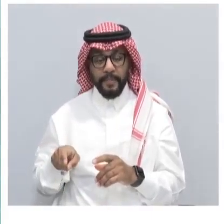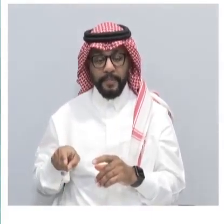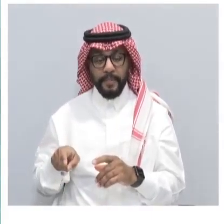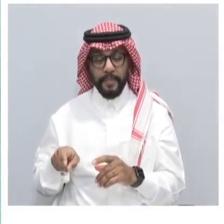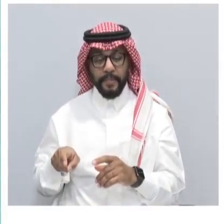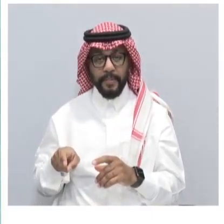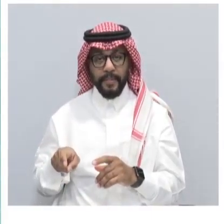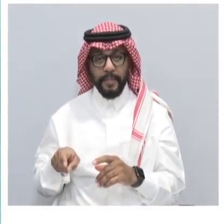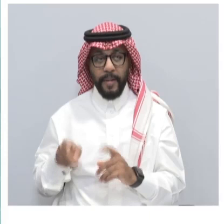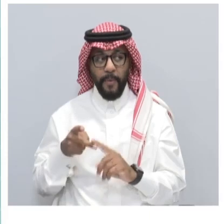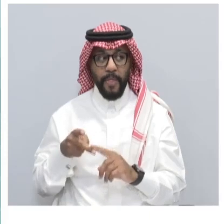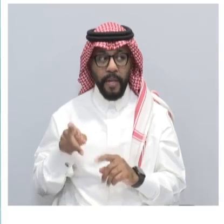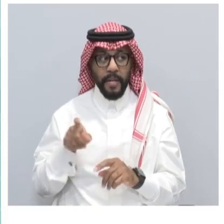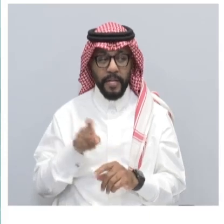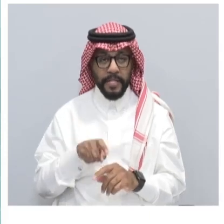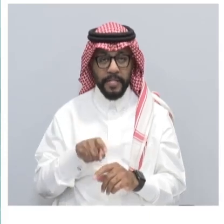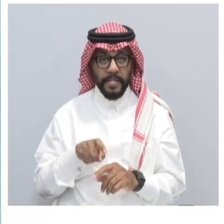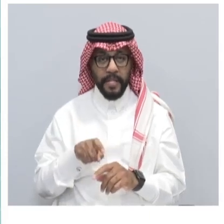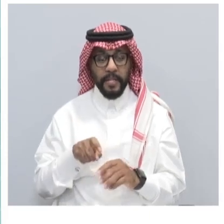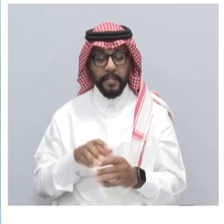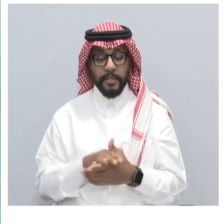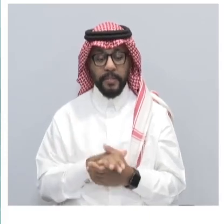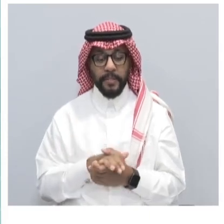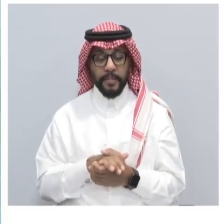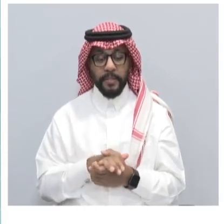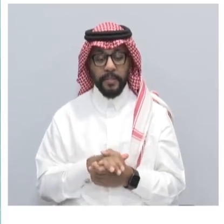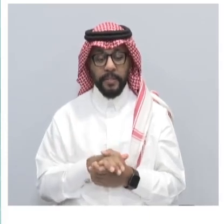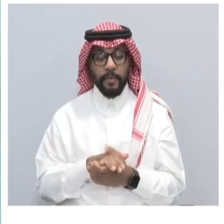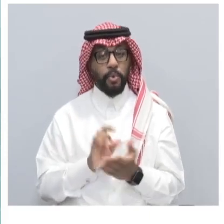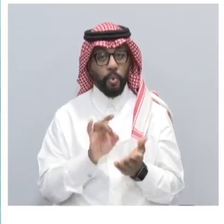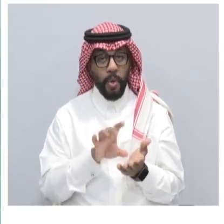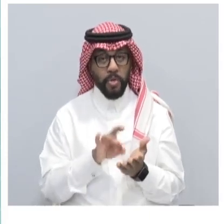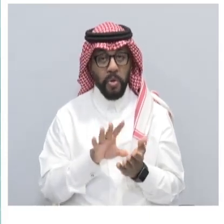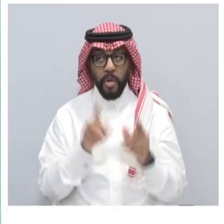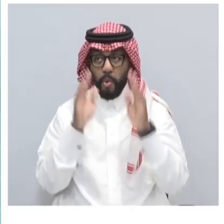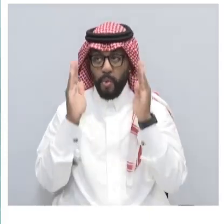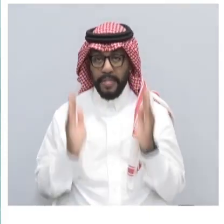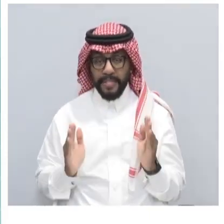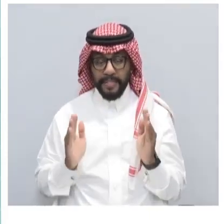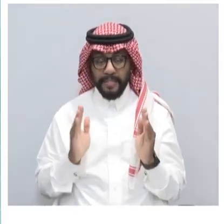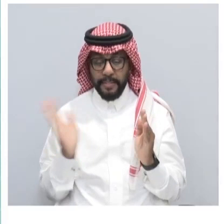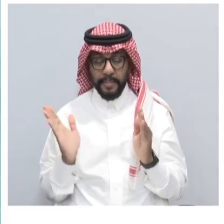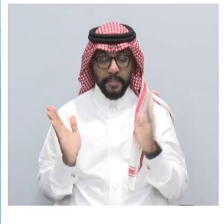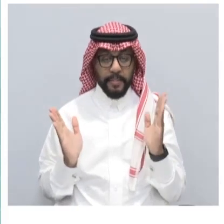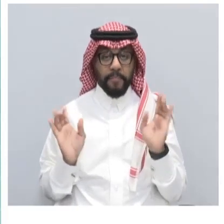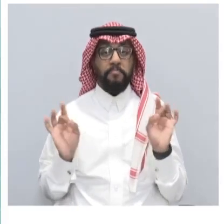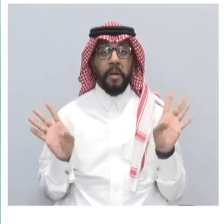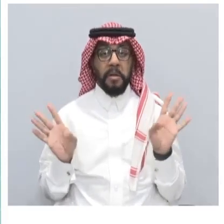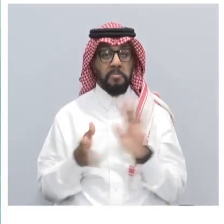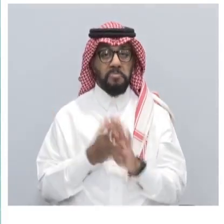ثم بزر لحد الايمن ونريد ازاله الحدود من الجهه اليمنى وكذلك الجهه اليسرى